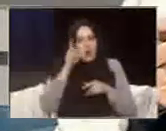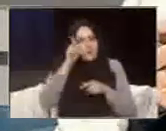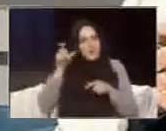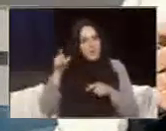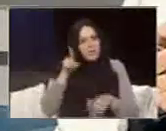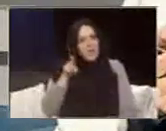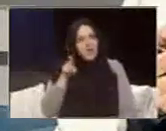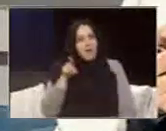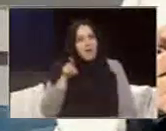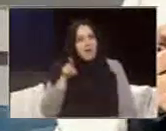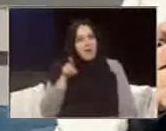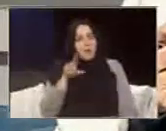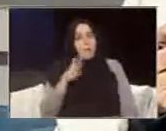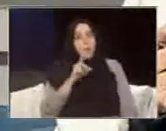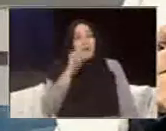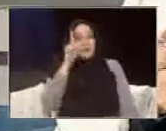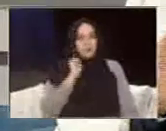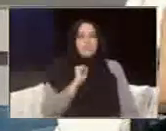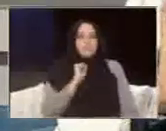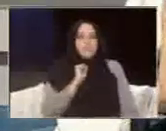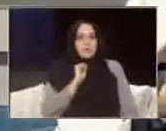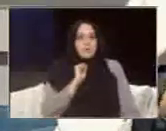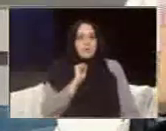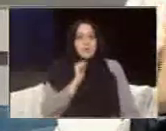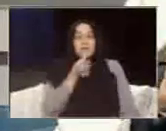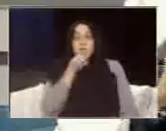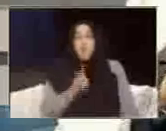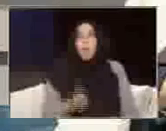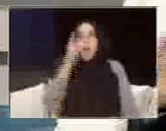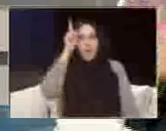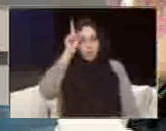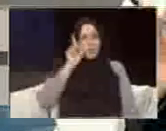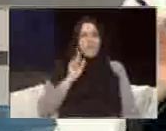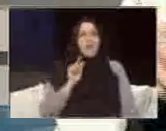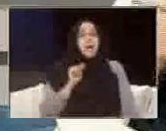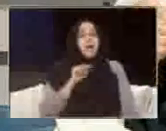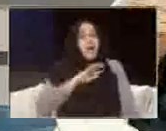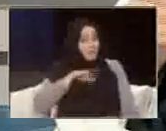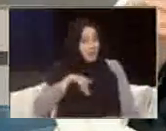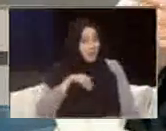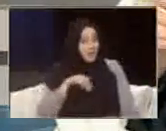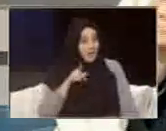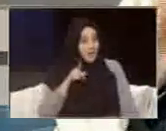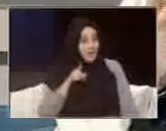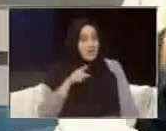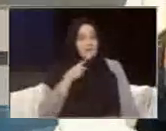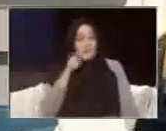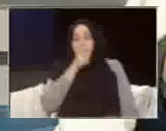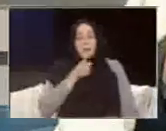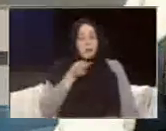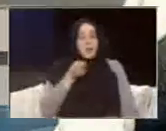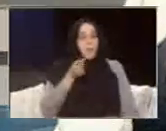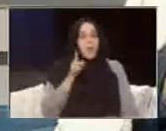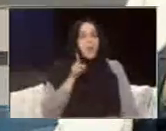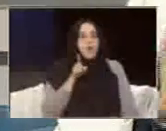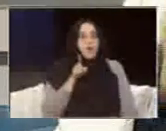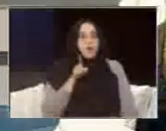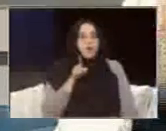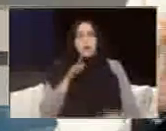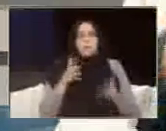البشر اللي ما يخافوش ربي. قل لهم والله غير كاين ربي، يعني في النهايه نقول لك يا الاخت ورده الصبر يا برك،